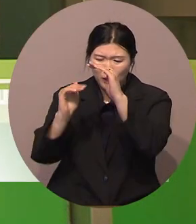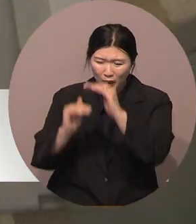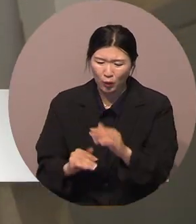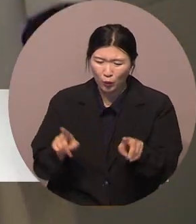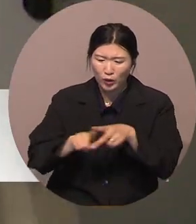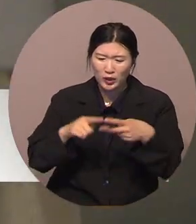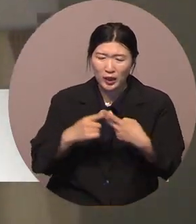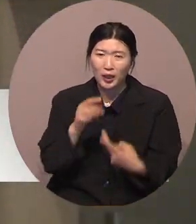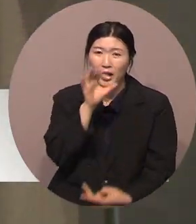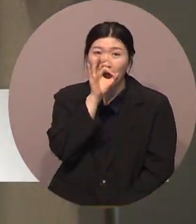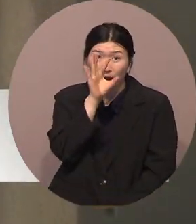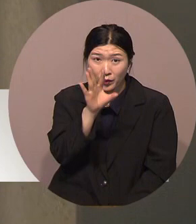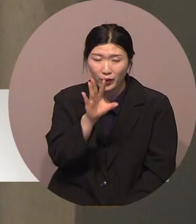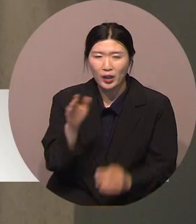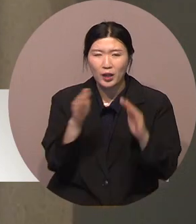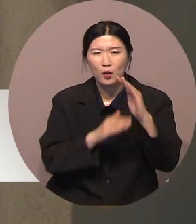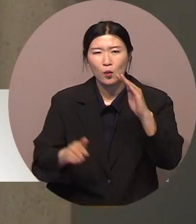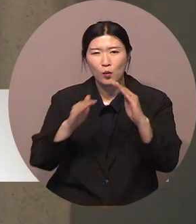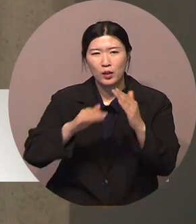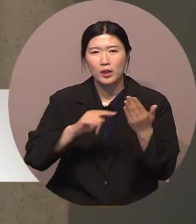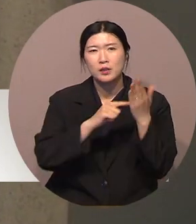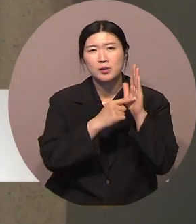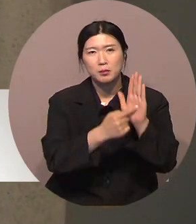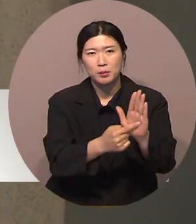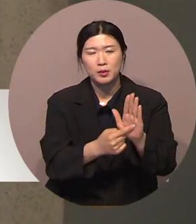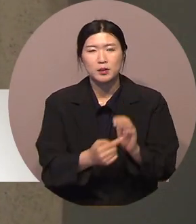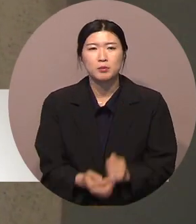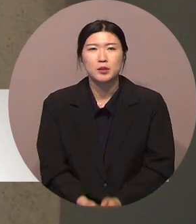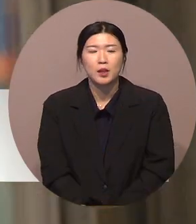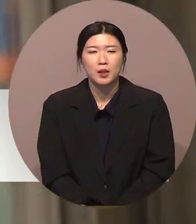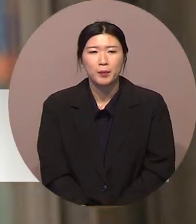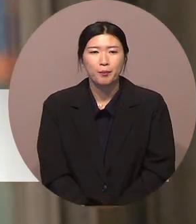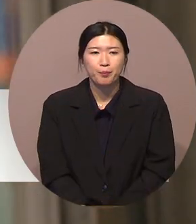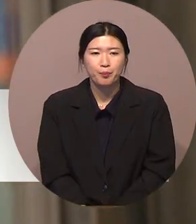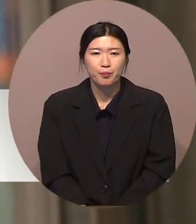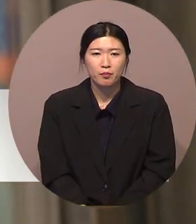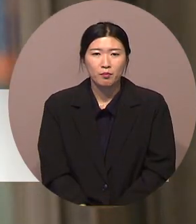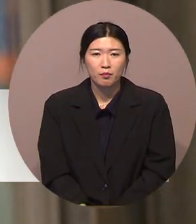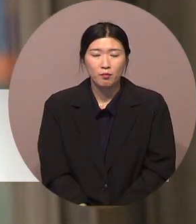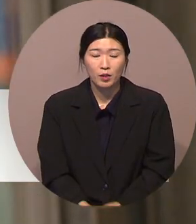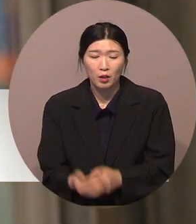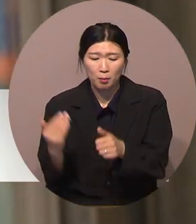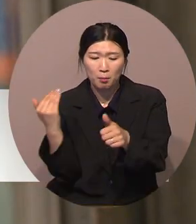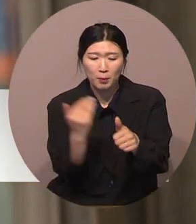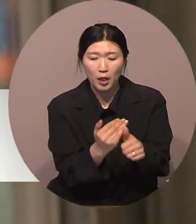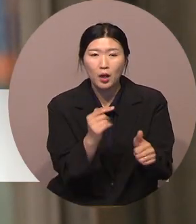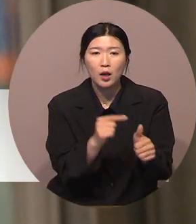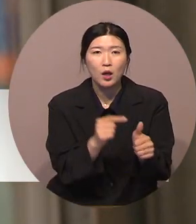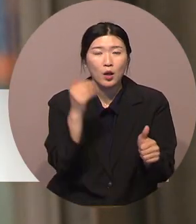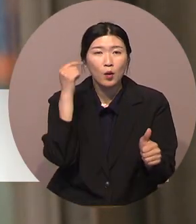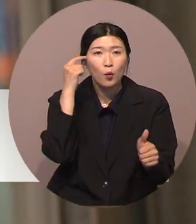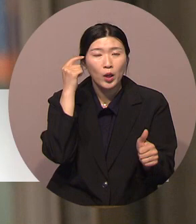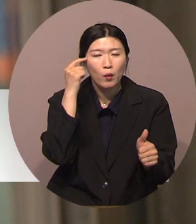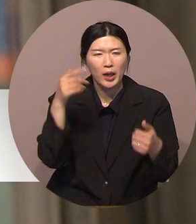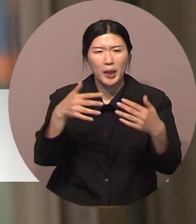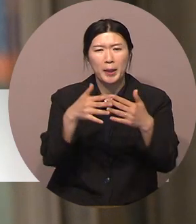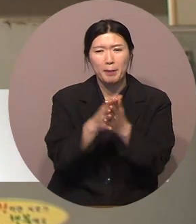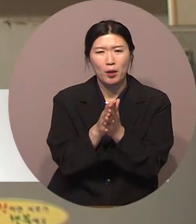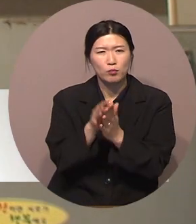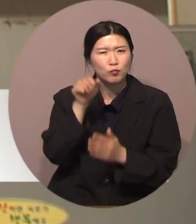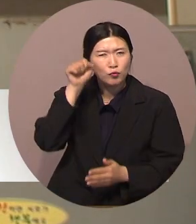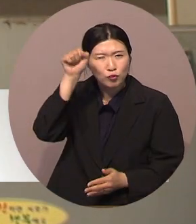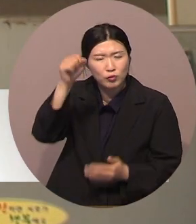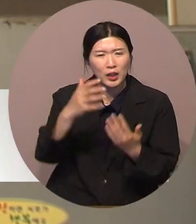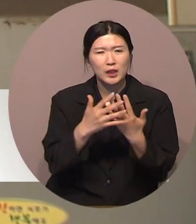회신했다 내용을 공개했다고 밝혔 앞서 학교측은 해당 교사를 폐업 주장 집회 개최